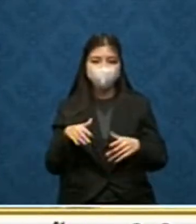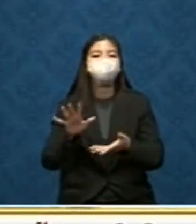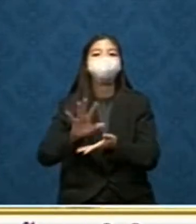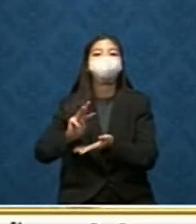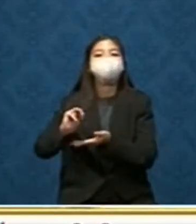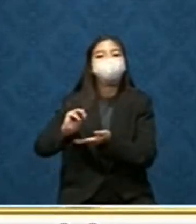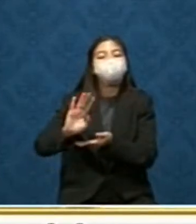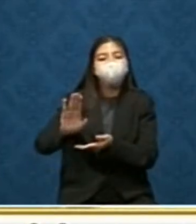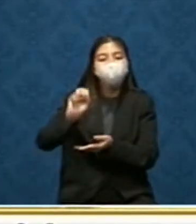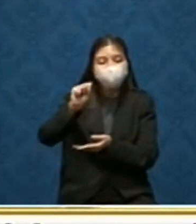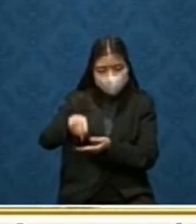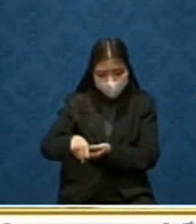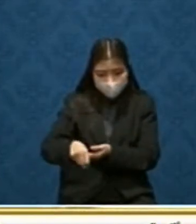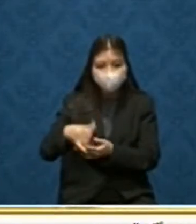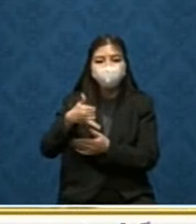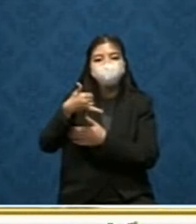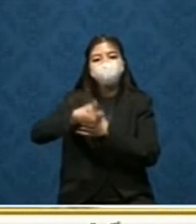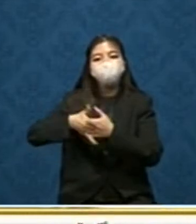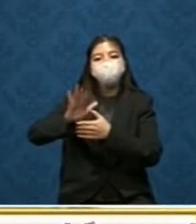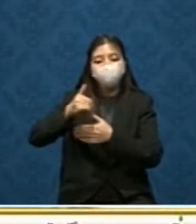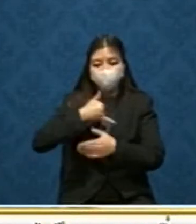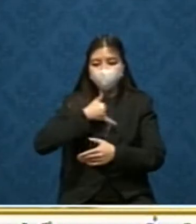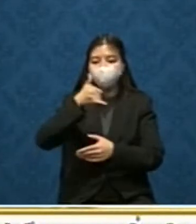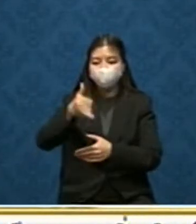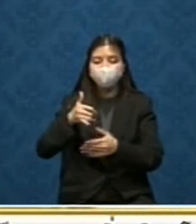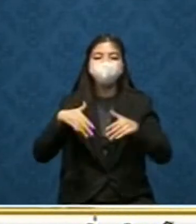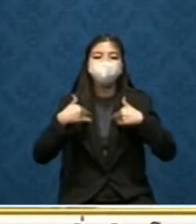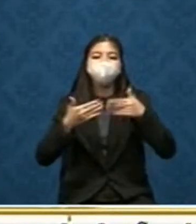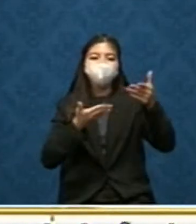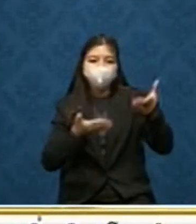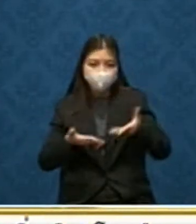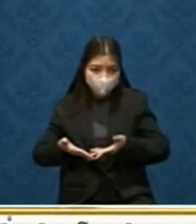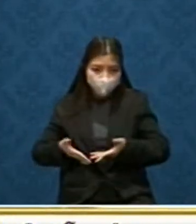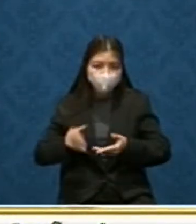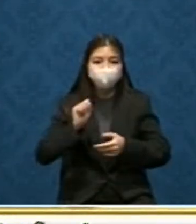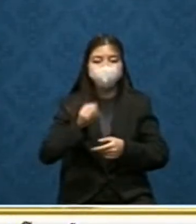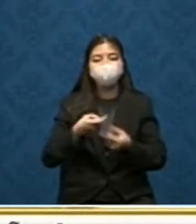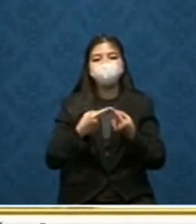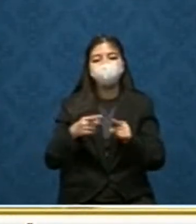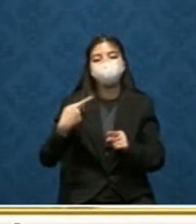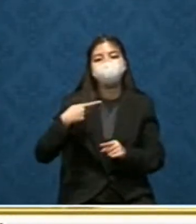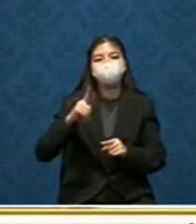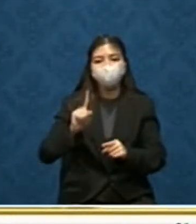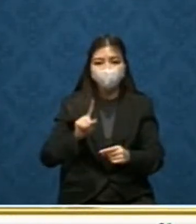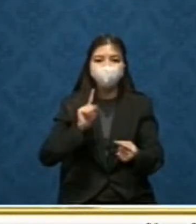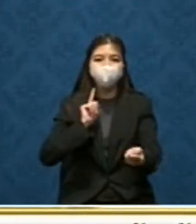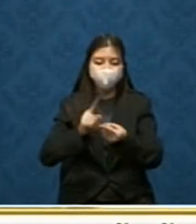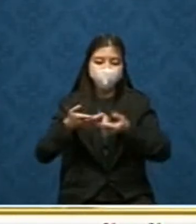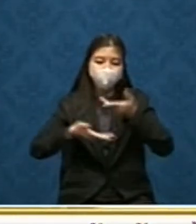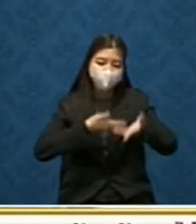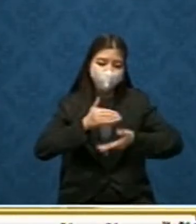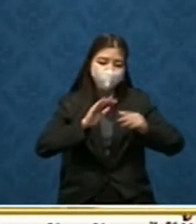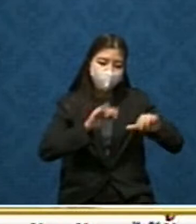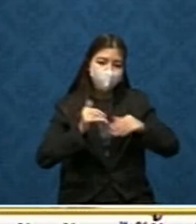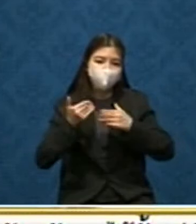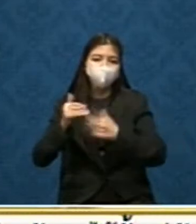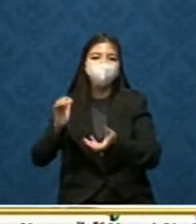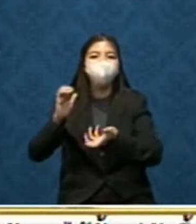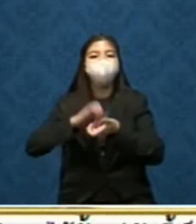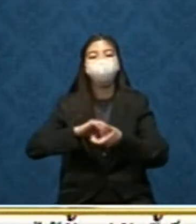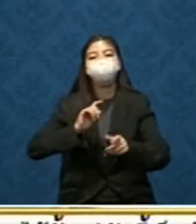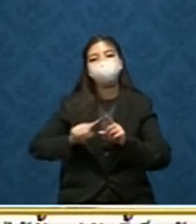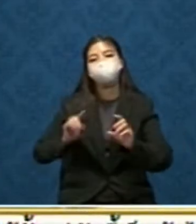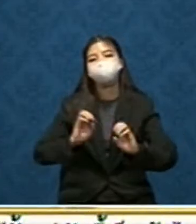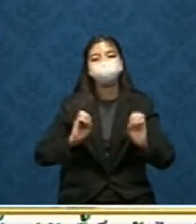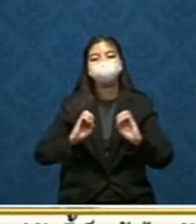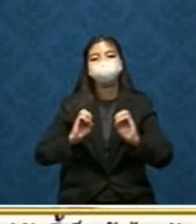เขาจับมอคุณ แต่การเจรจาผลประโยชนไม่เกิดเพราะคุณไม่มสถานะที่